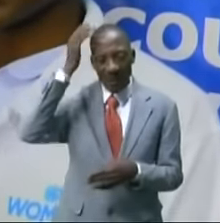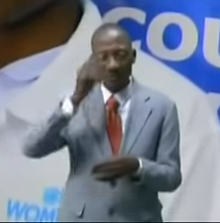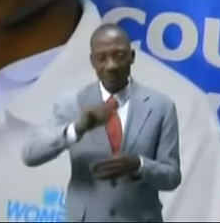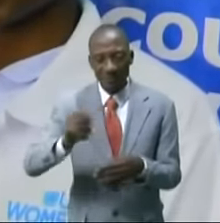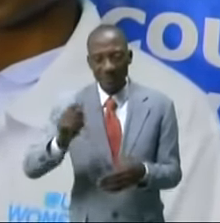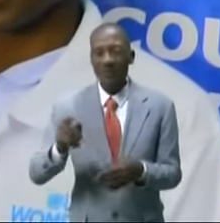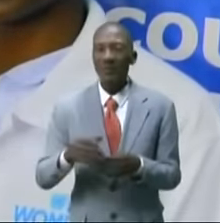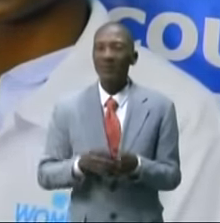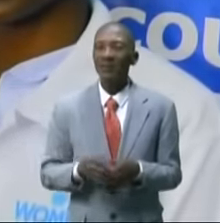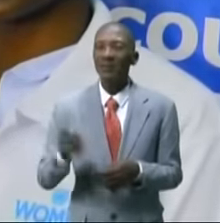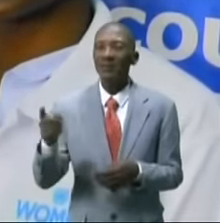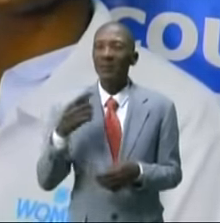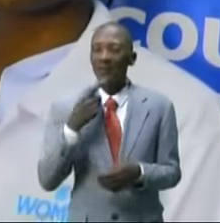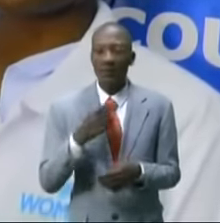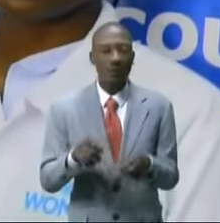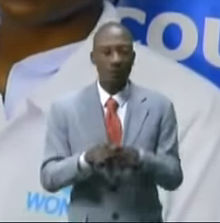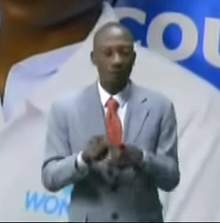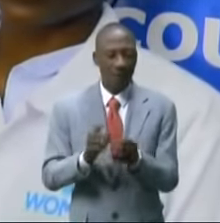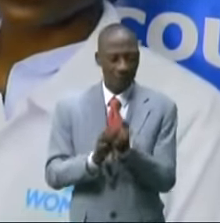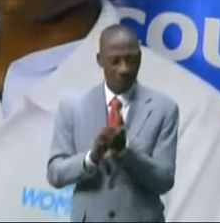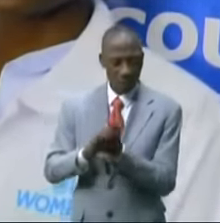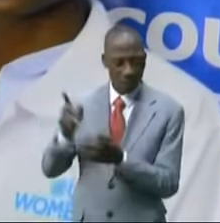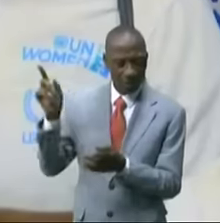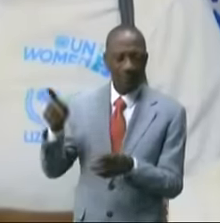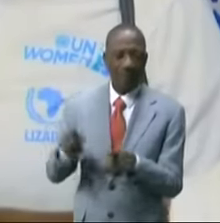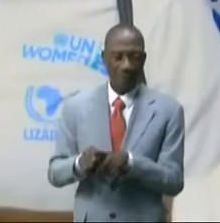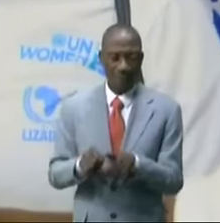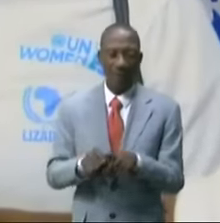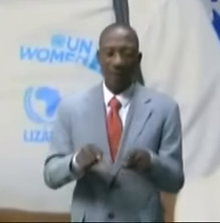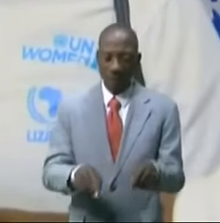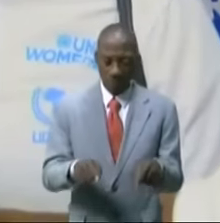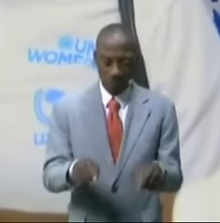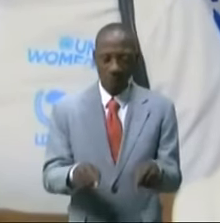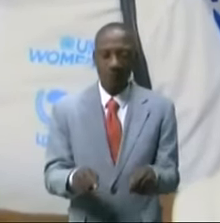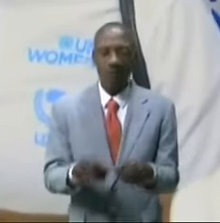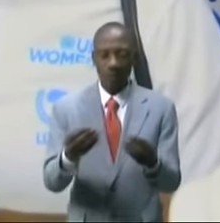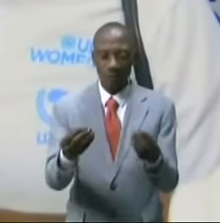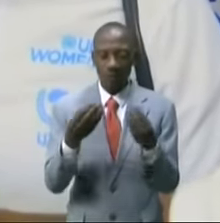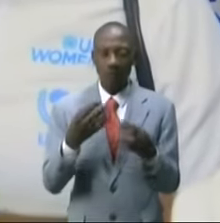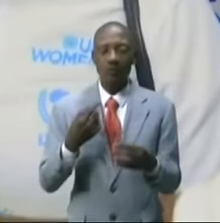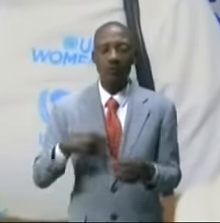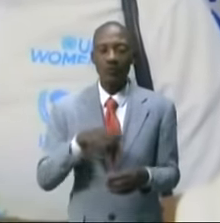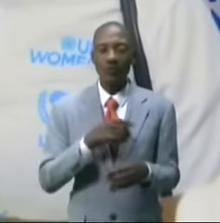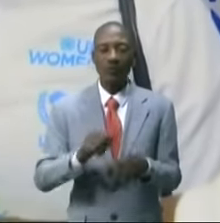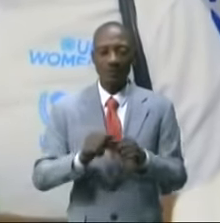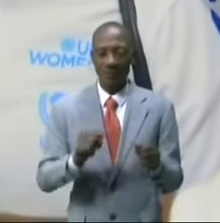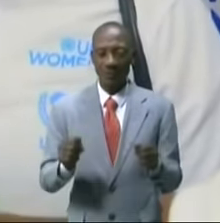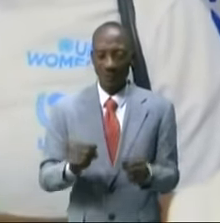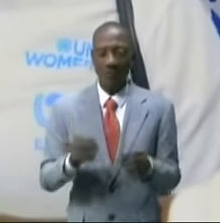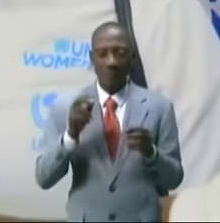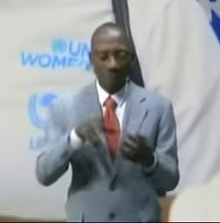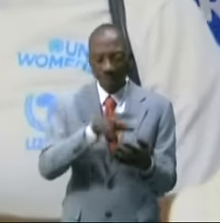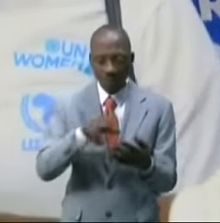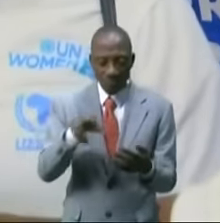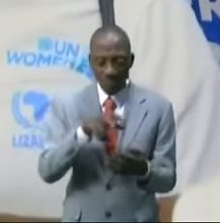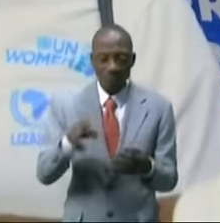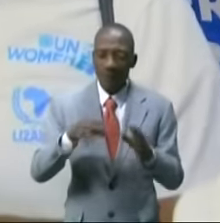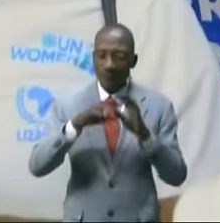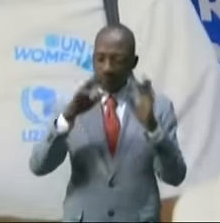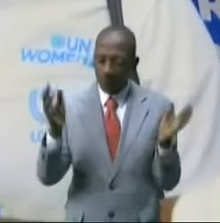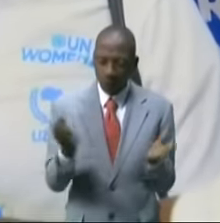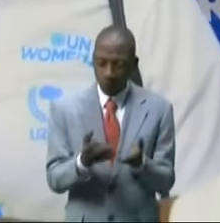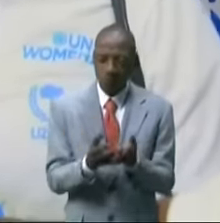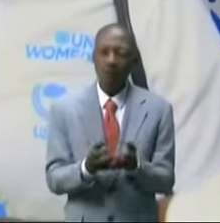aussi ces leçons et ça a été assez abordable. Les questions étaient abordables parce que toutes les matières ont été